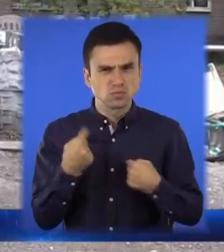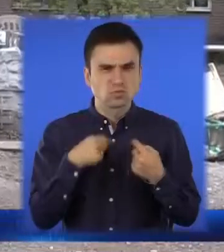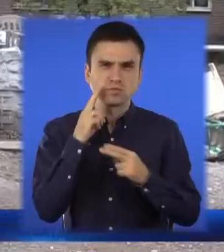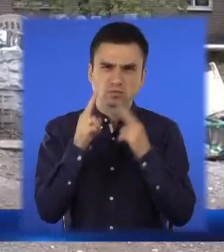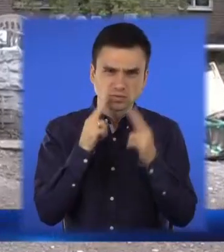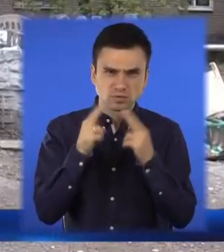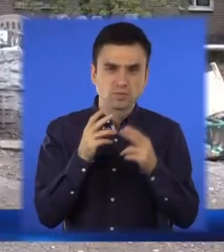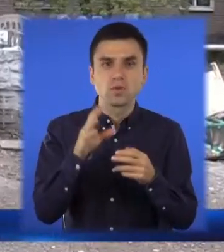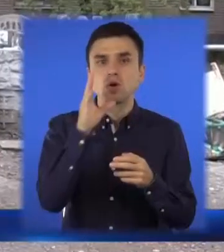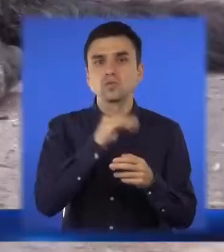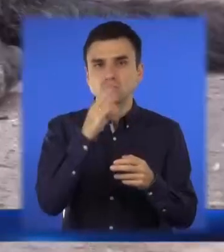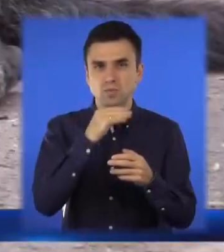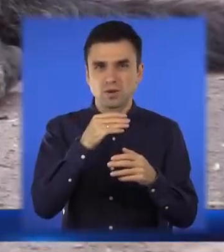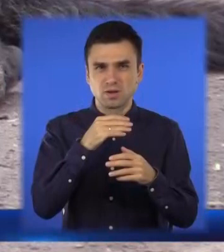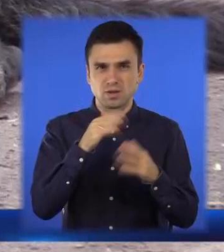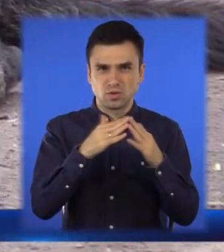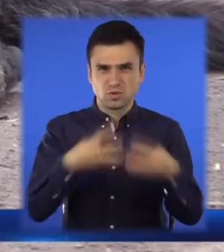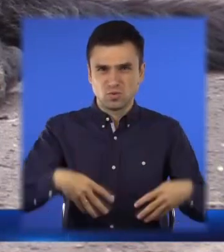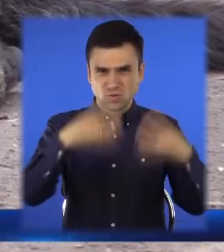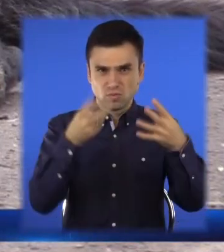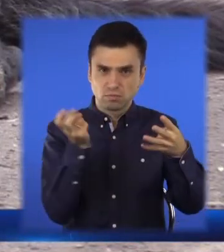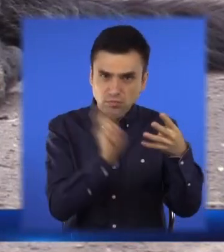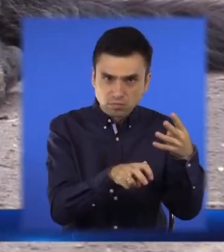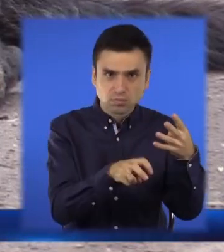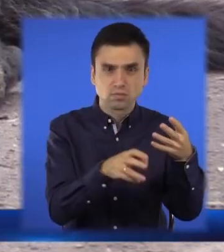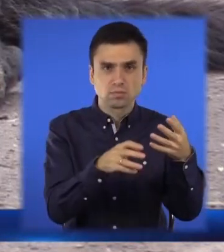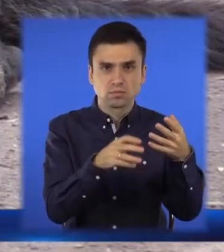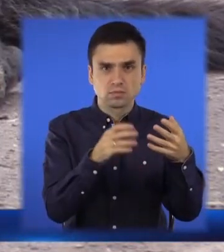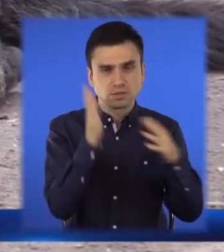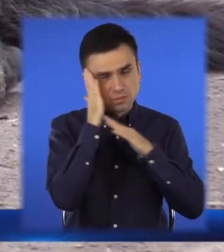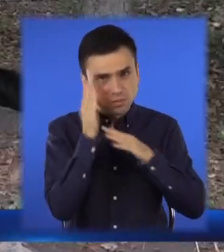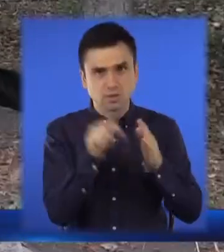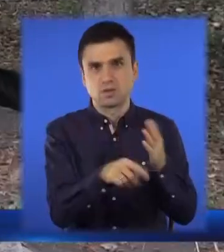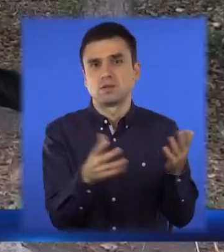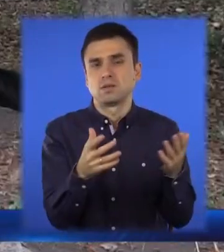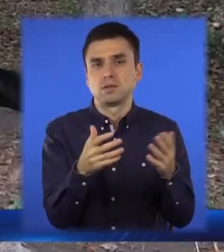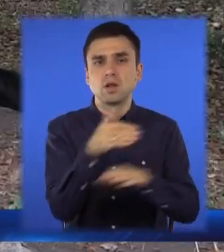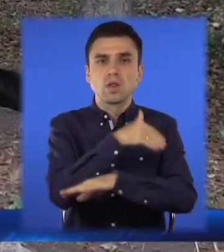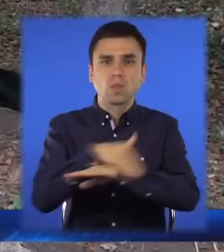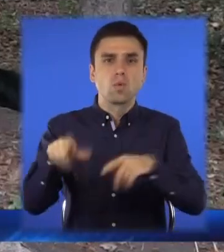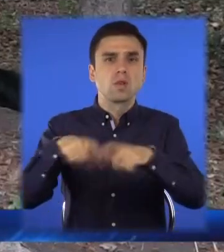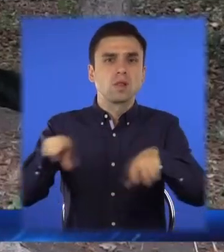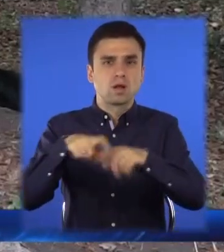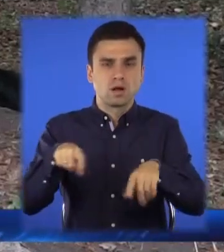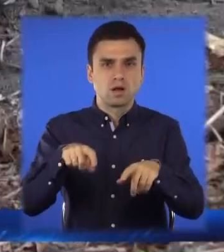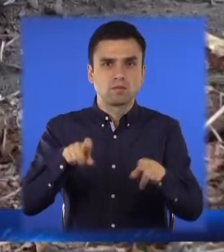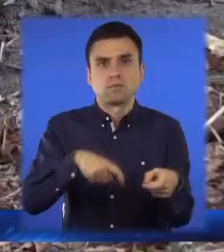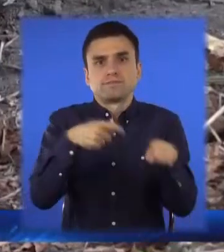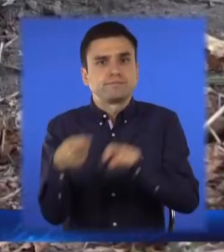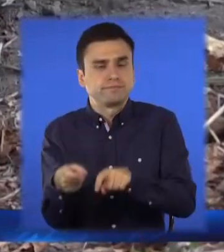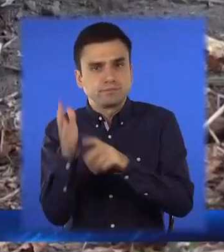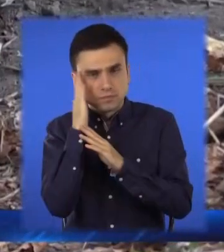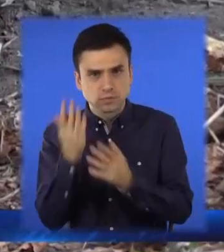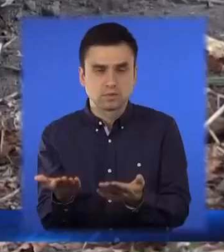бідкаються, собаки ночують у під'їздах, вдень сплять на лавках. Покою від них немає ніде. Чи просто йтимеш вулицею, чи